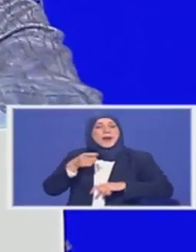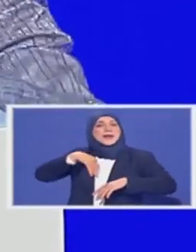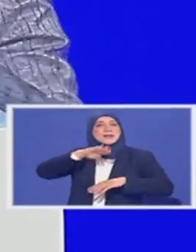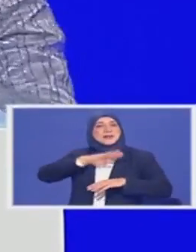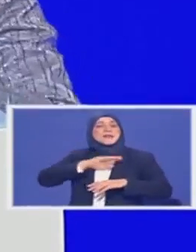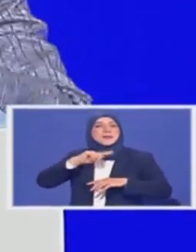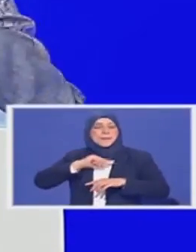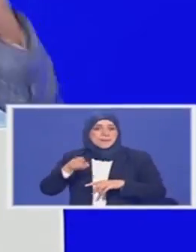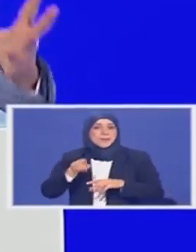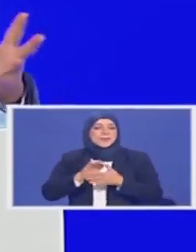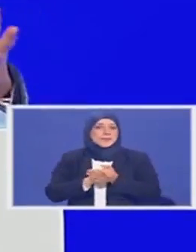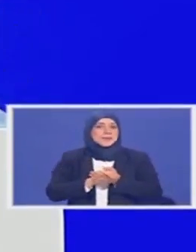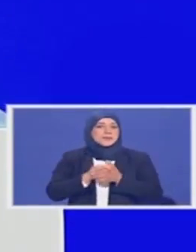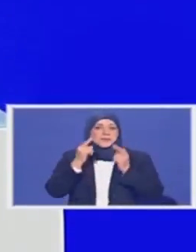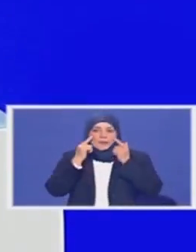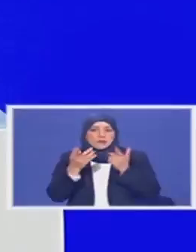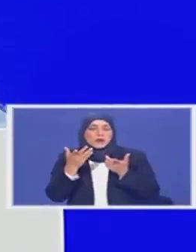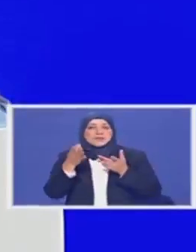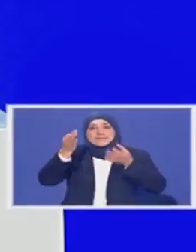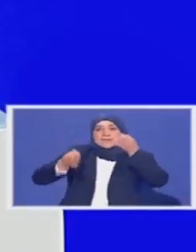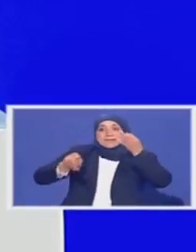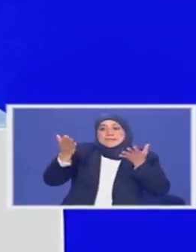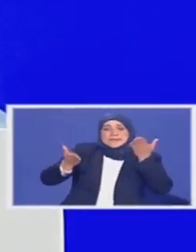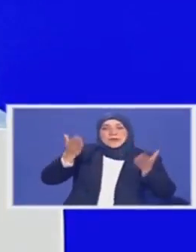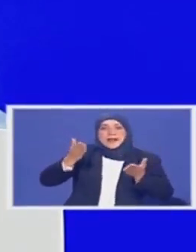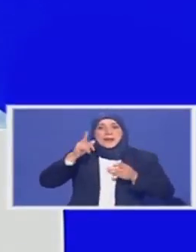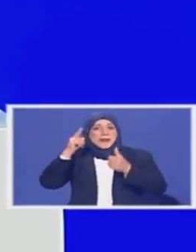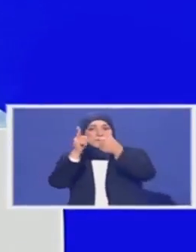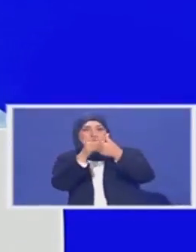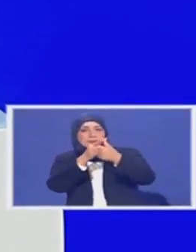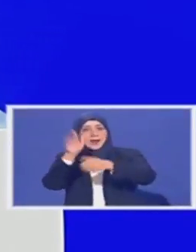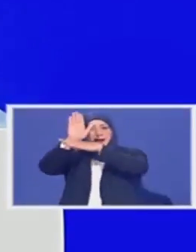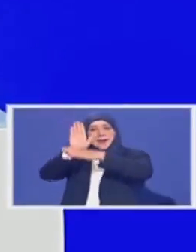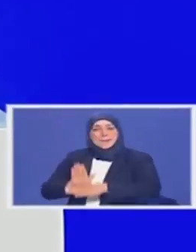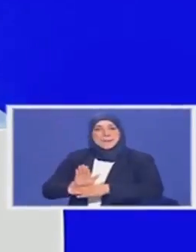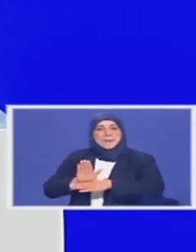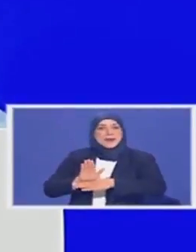أن قدام معادلة، أنه من جهة نحافظوا على